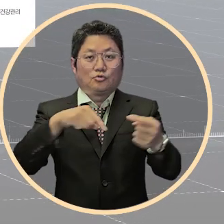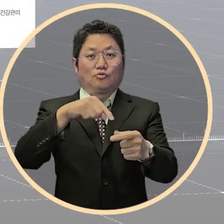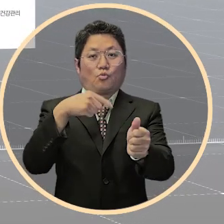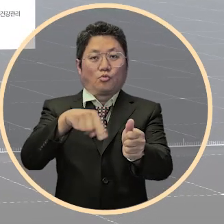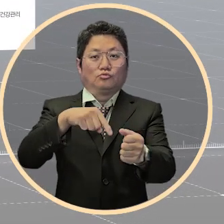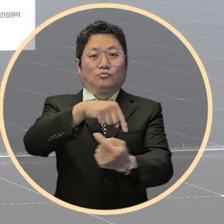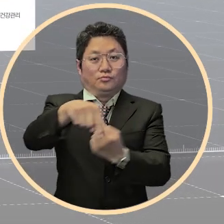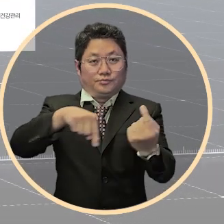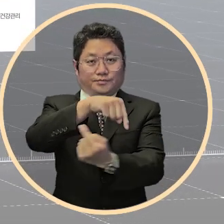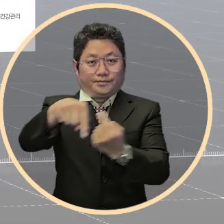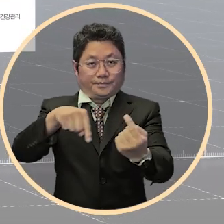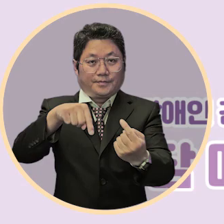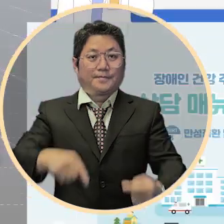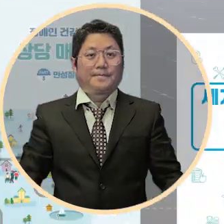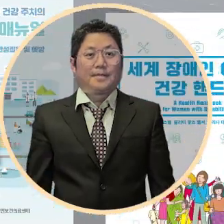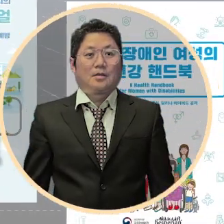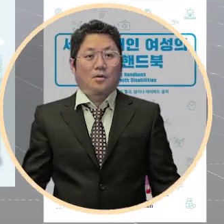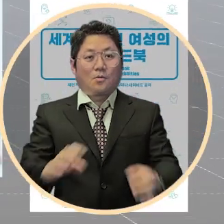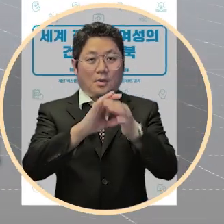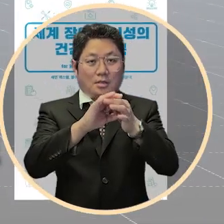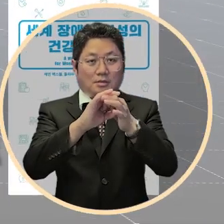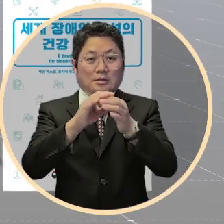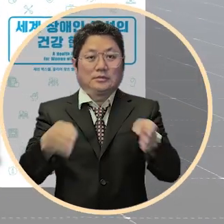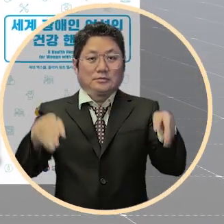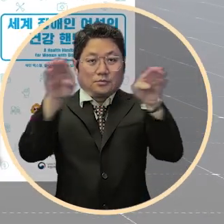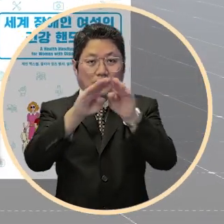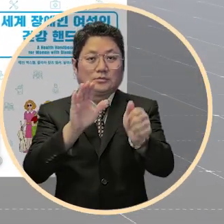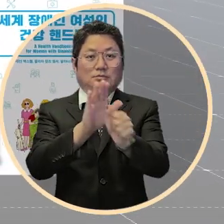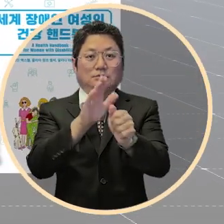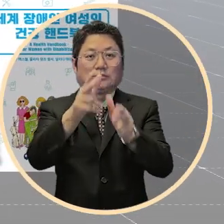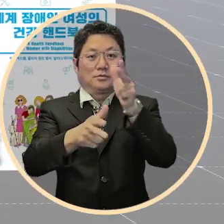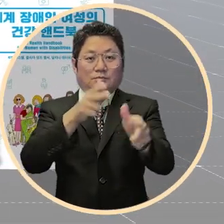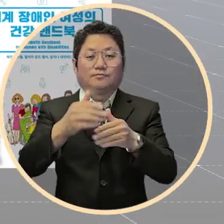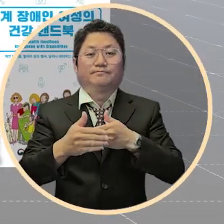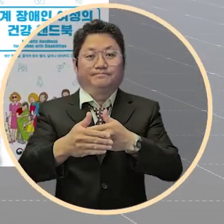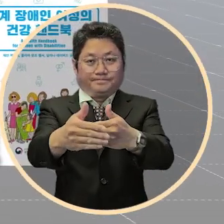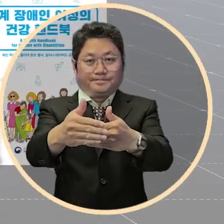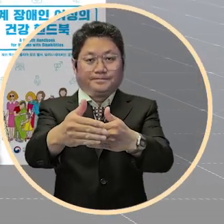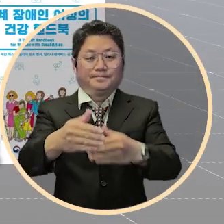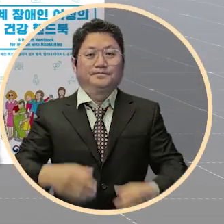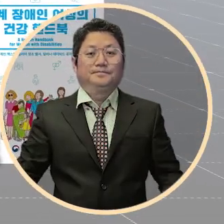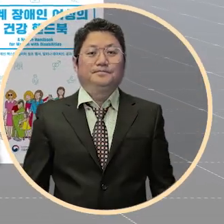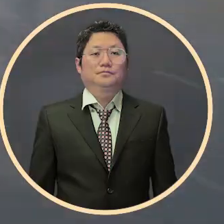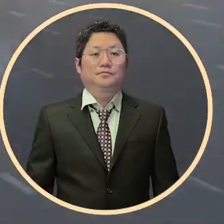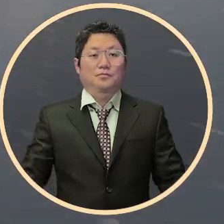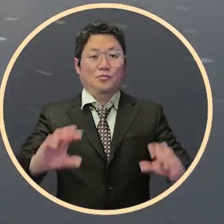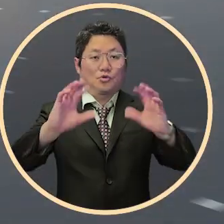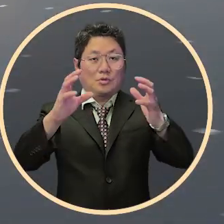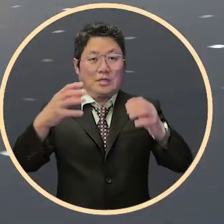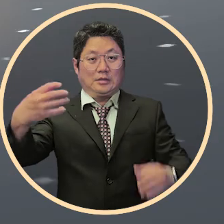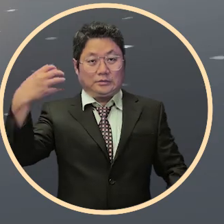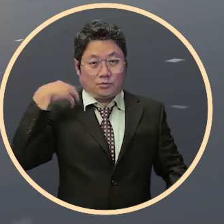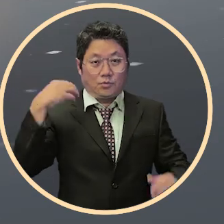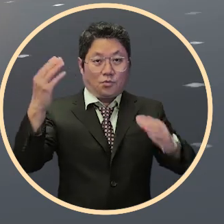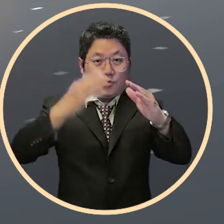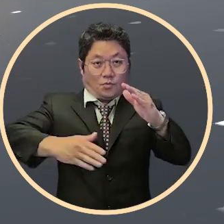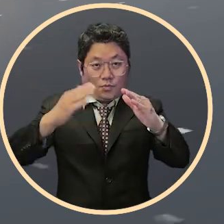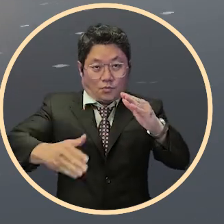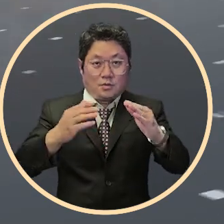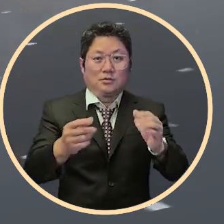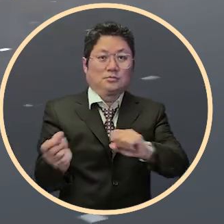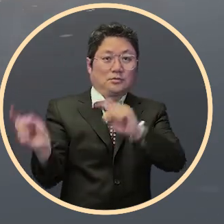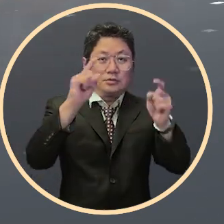장애인건강치과주치의 등 교육운영과 관련기관 사업지원을 수행하고 있습니다. 또한 국가